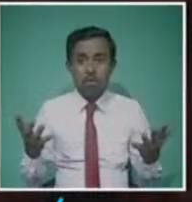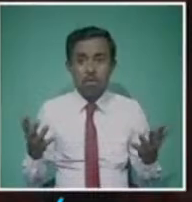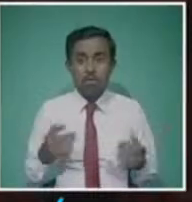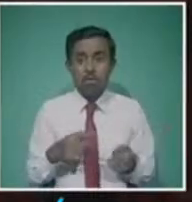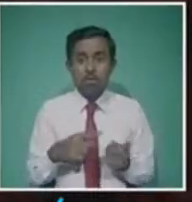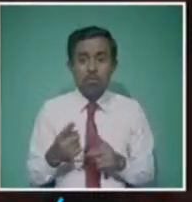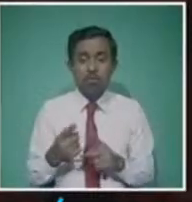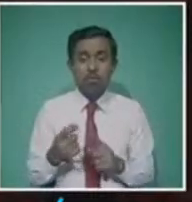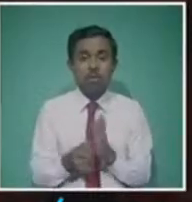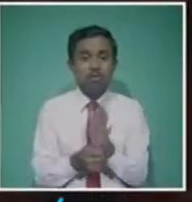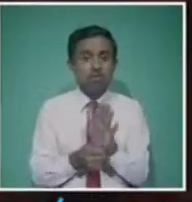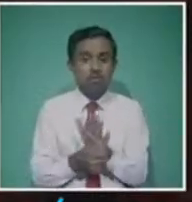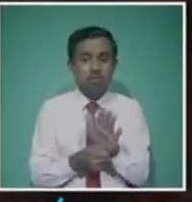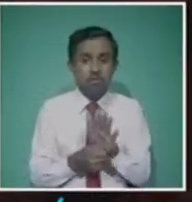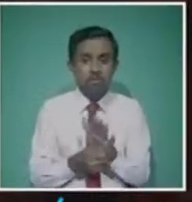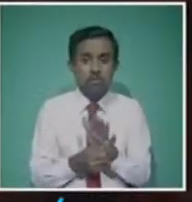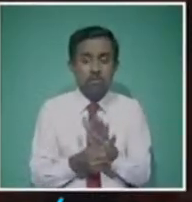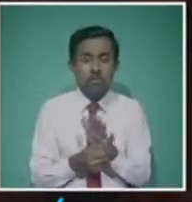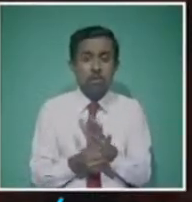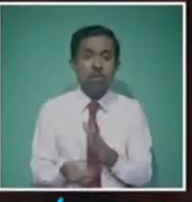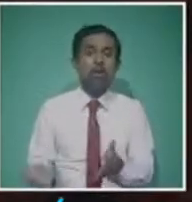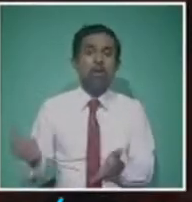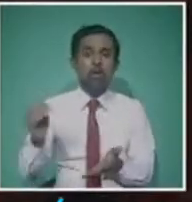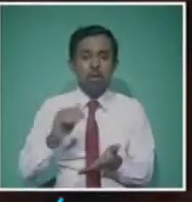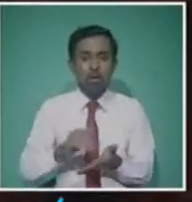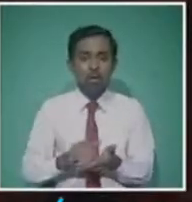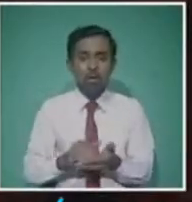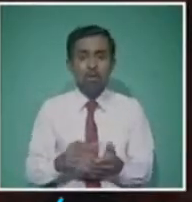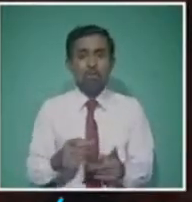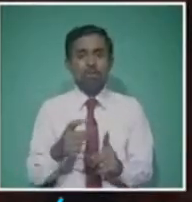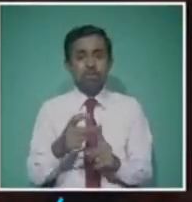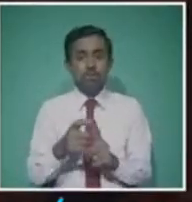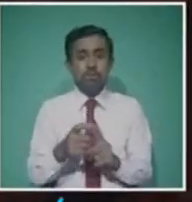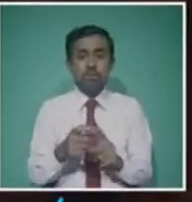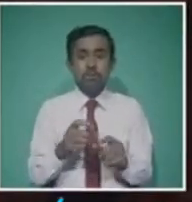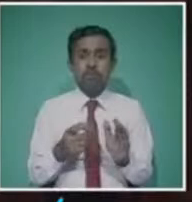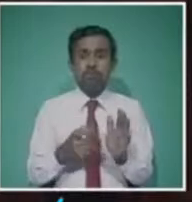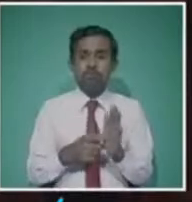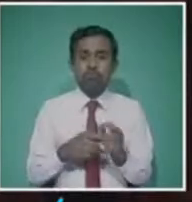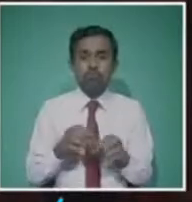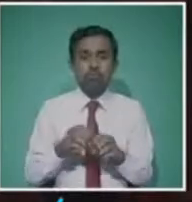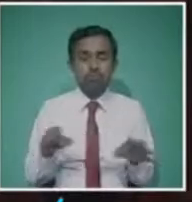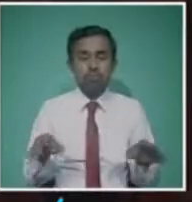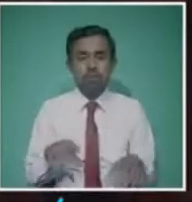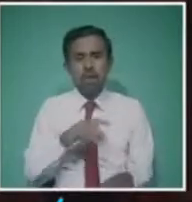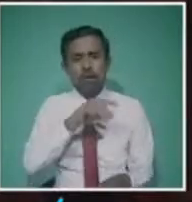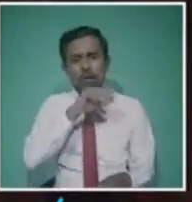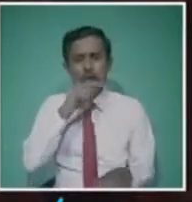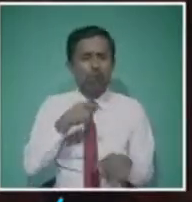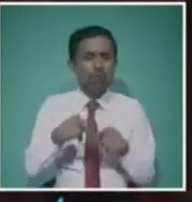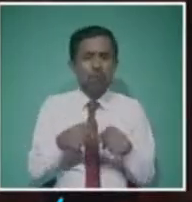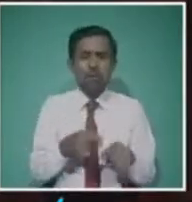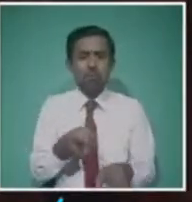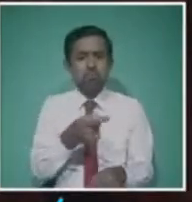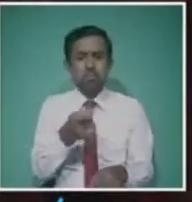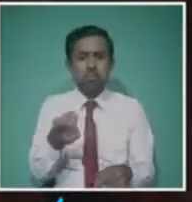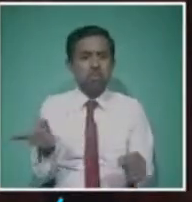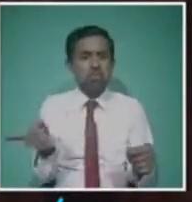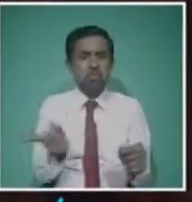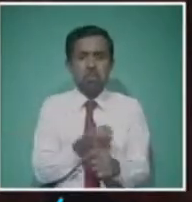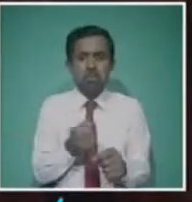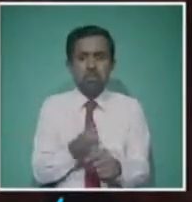පැත්තෙන් බැලුවම පාතාලය කාලයකට පස්සේ නැවත වතාවක් මහා දවන්ත භීෂණයක් බවට පත් වෙමින් තියෙනවා. බල්ල බලල්ල ගානට මිනිස්සු මරණ තත්ත්වයක් පත් වෙලා